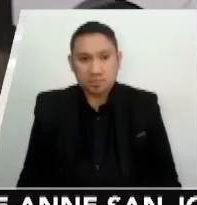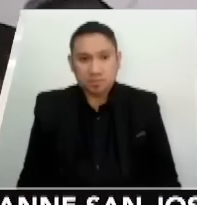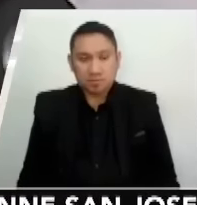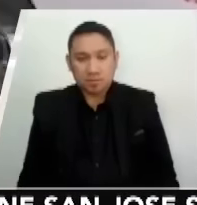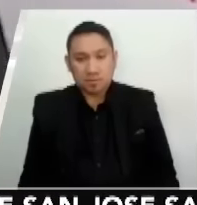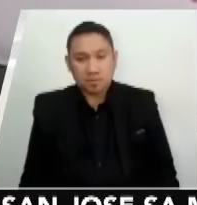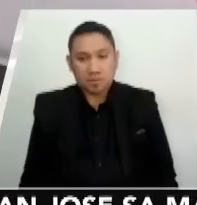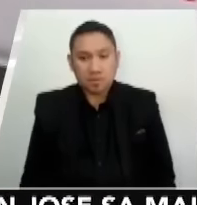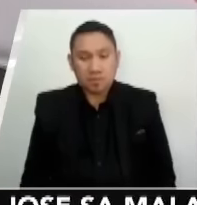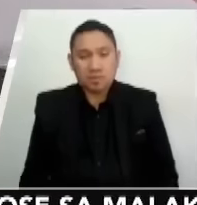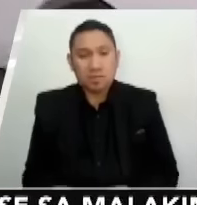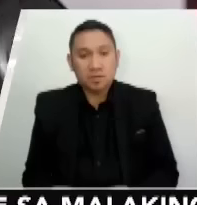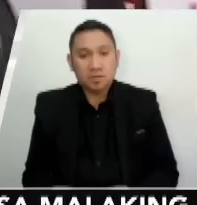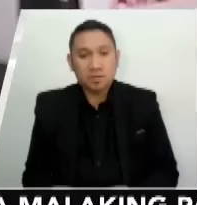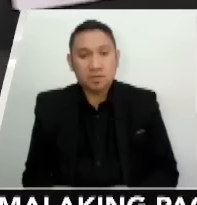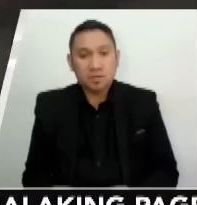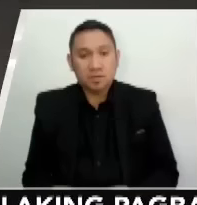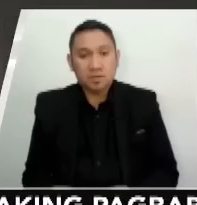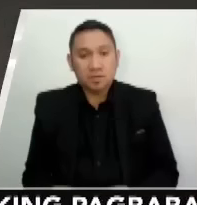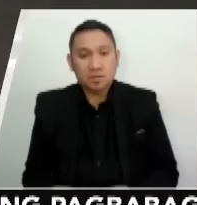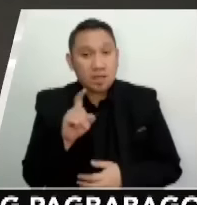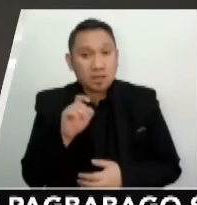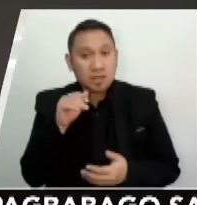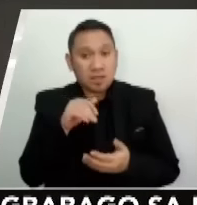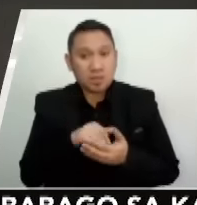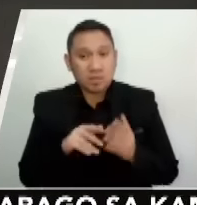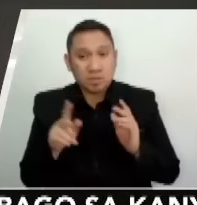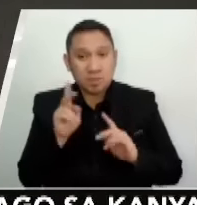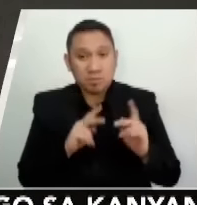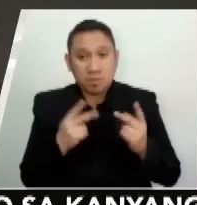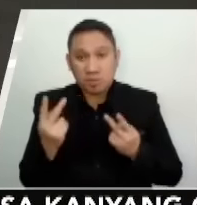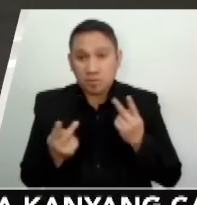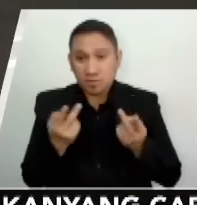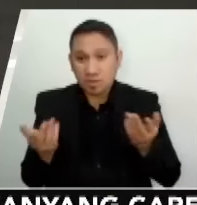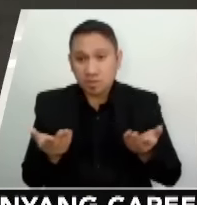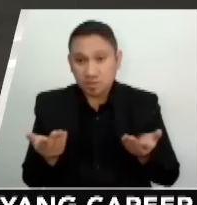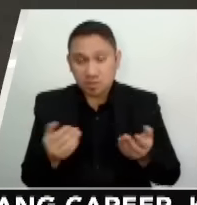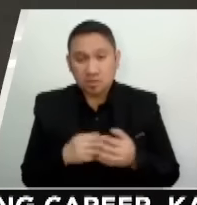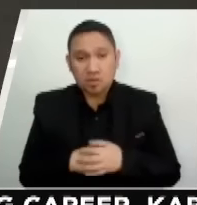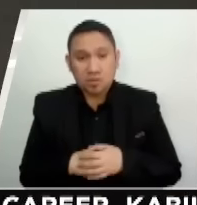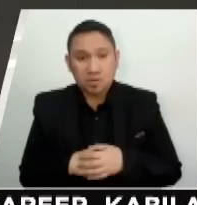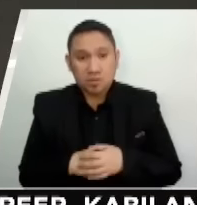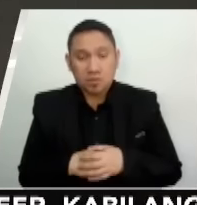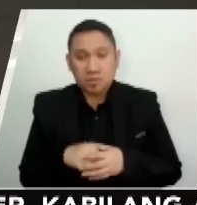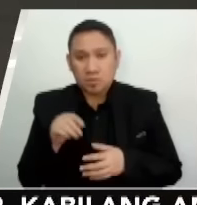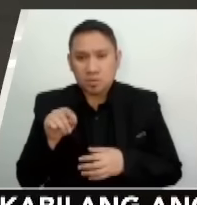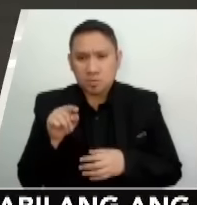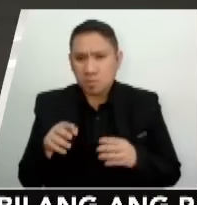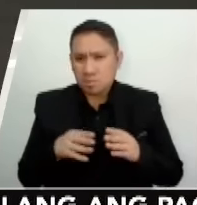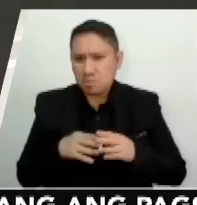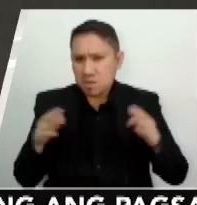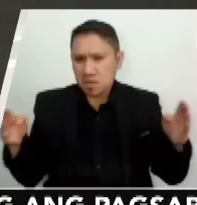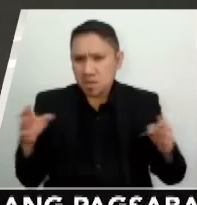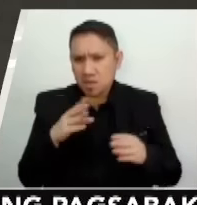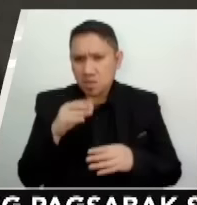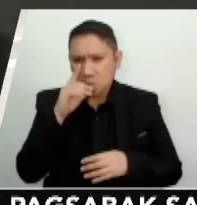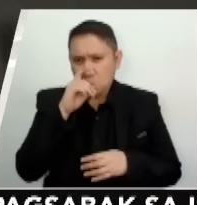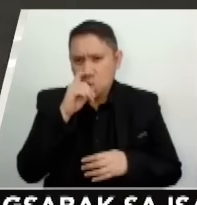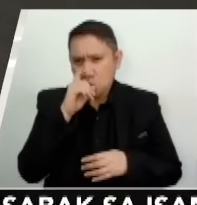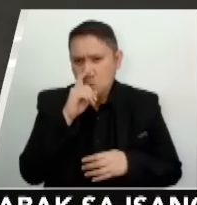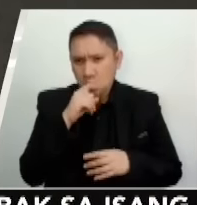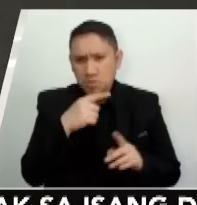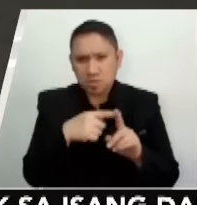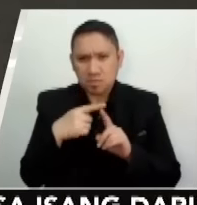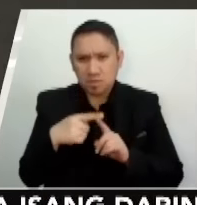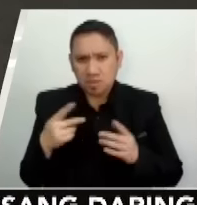Umabot na sa mahigit 100,000 katao ang bumisita ngayong araw sa isa sa pinakamalaki at pinakamatandang sementeryo sa Pilipinas, ang